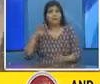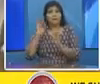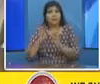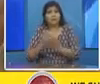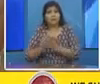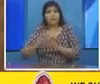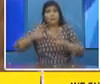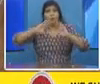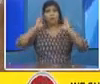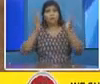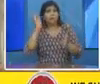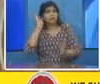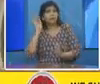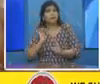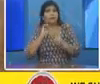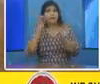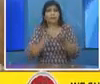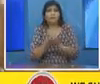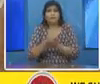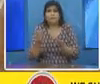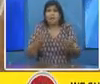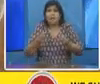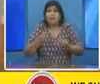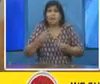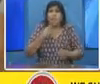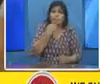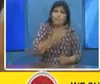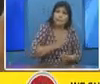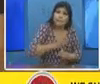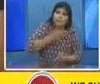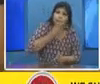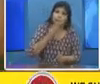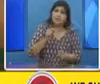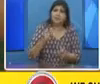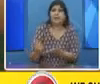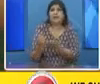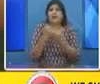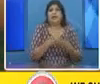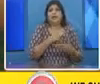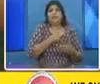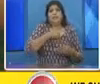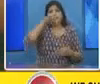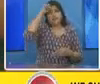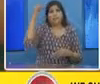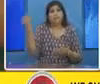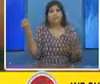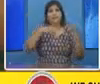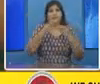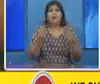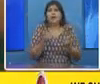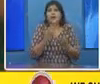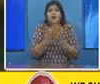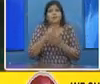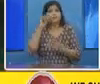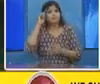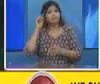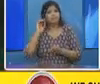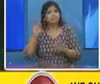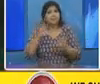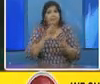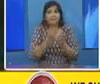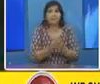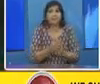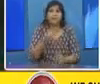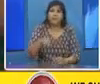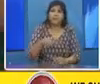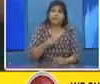के लोगों ऐसी सहज और सरल भाषा में बतानी चाहिए जिसे वे आसानी से समझ सके